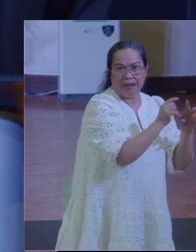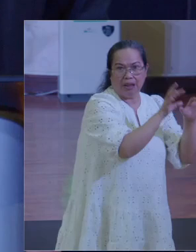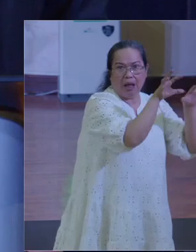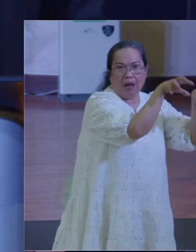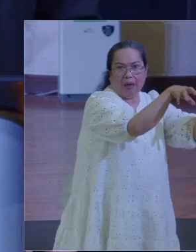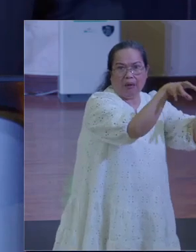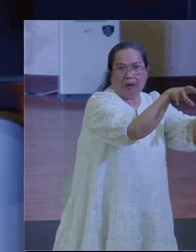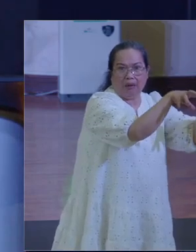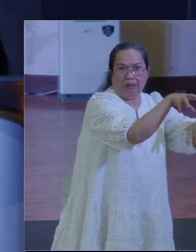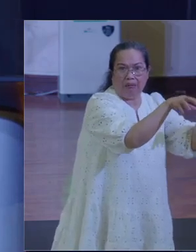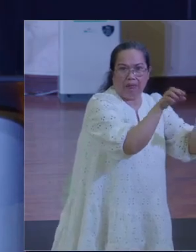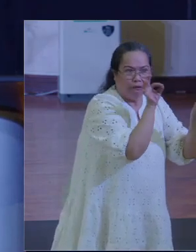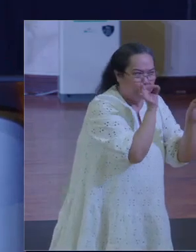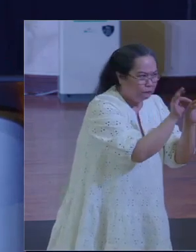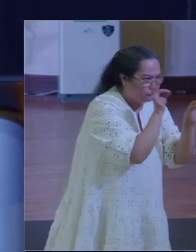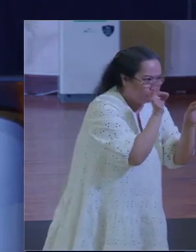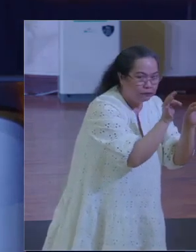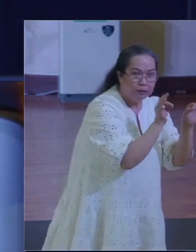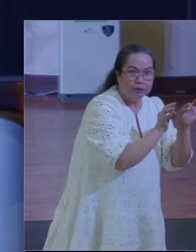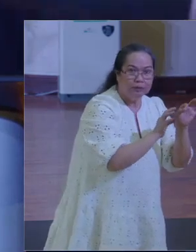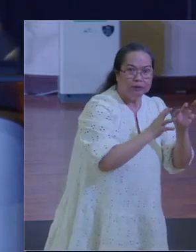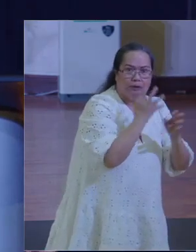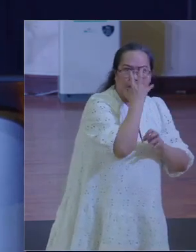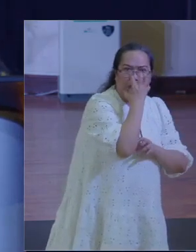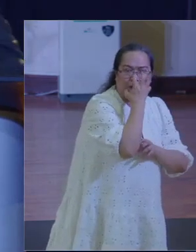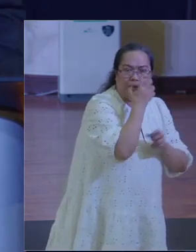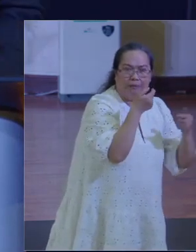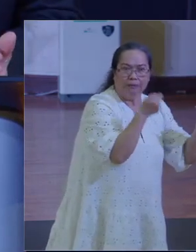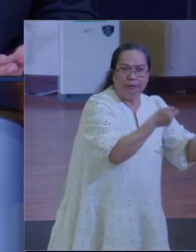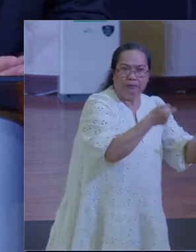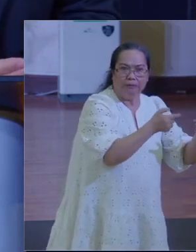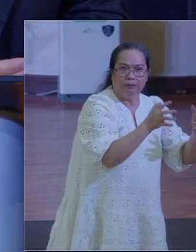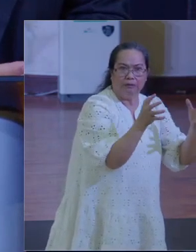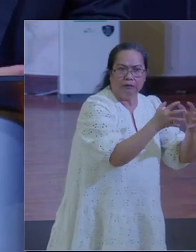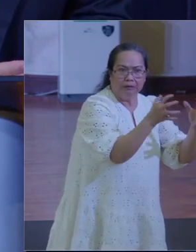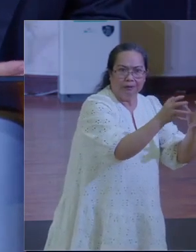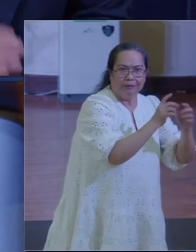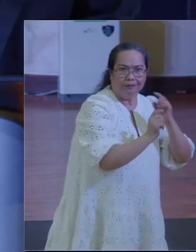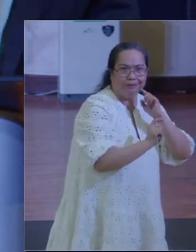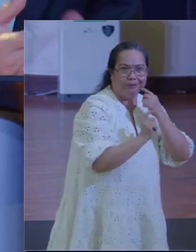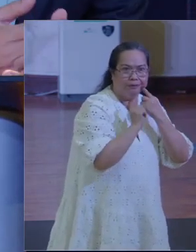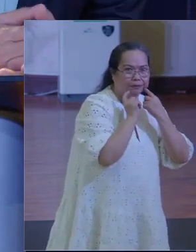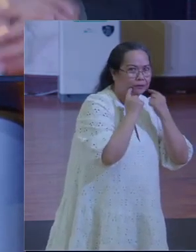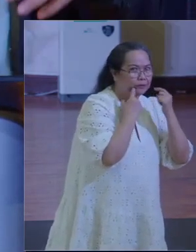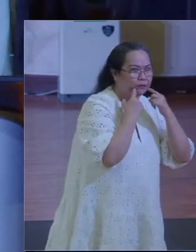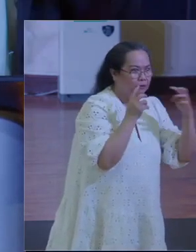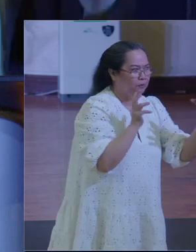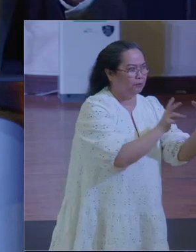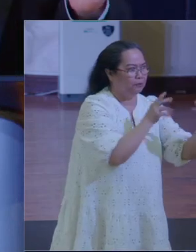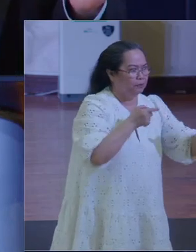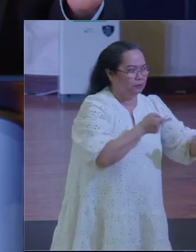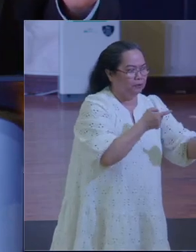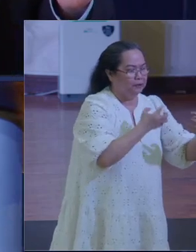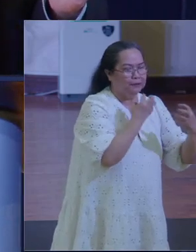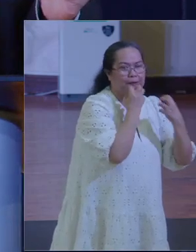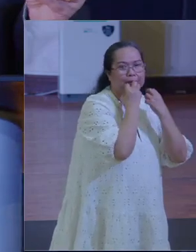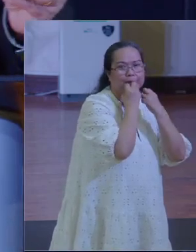pangkukulam, pagkapuot, pag-aaway-away, pagseselos, pagkakagalit at